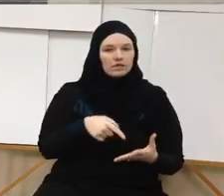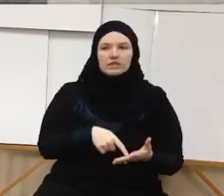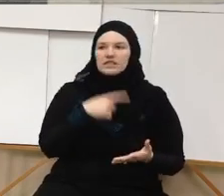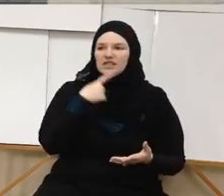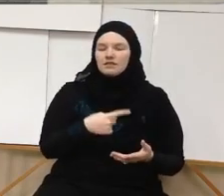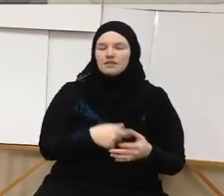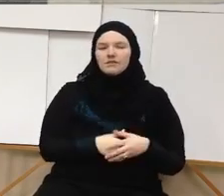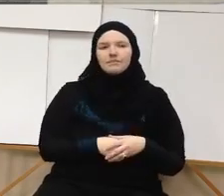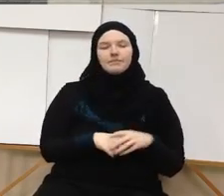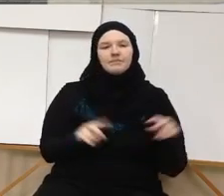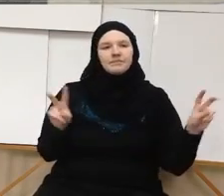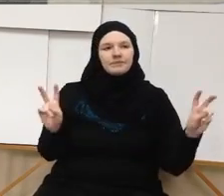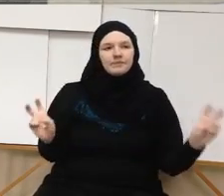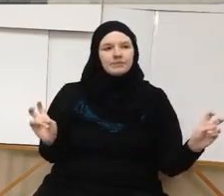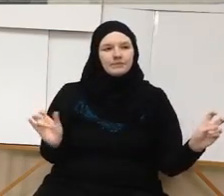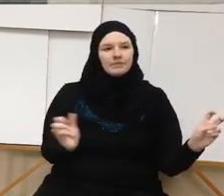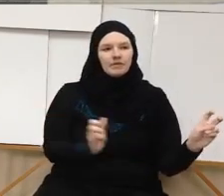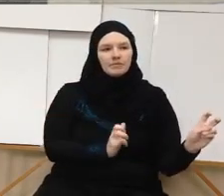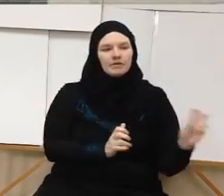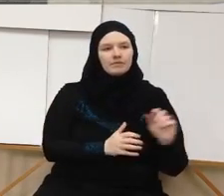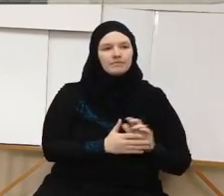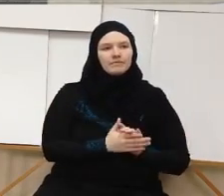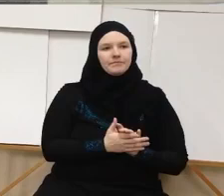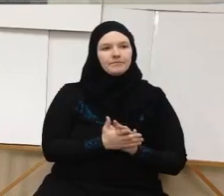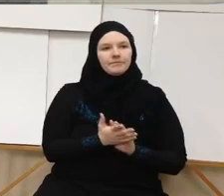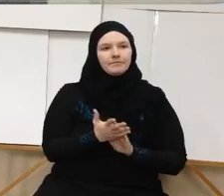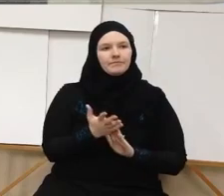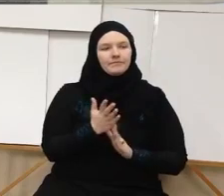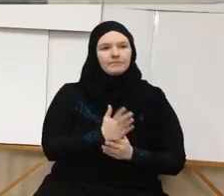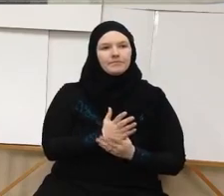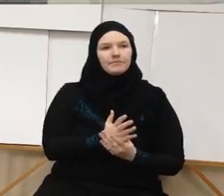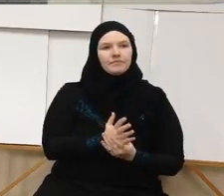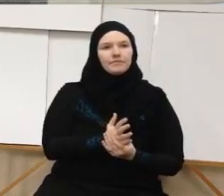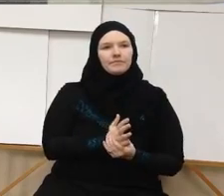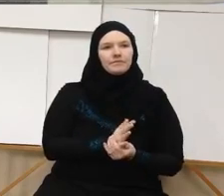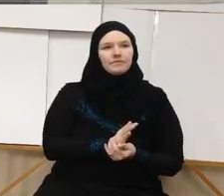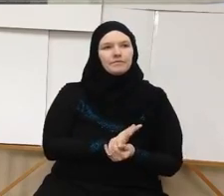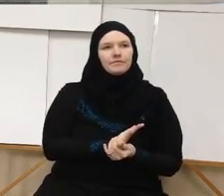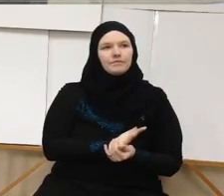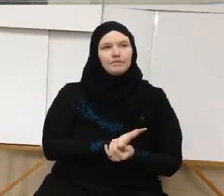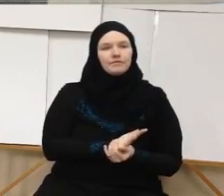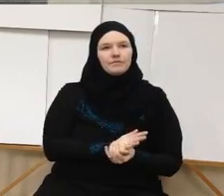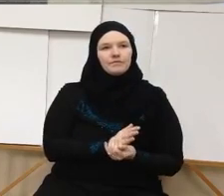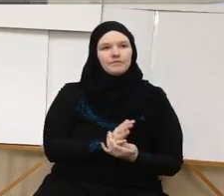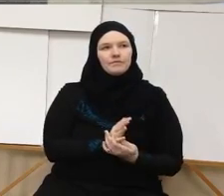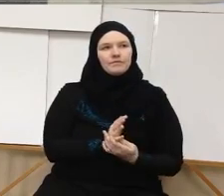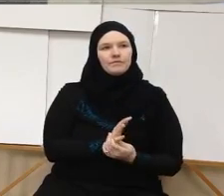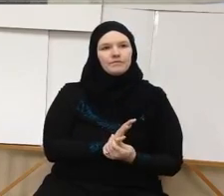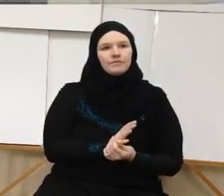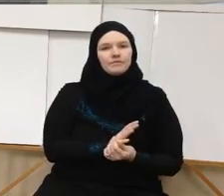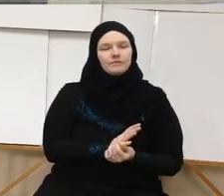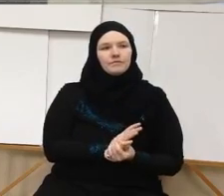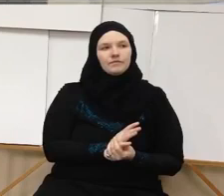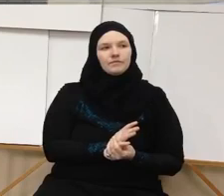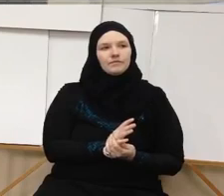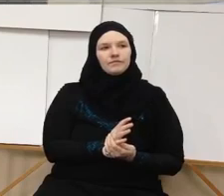بِمَا أَنزَلَ اللَّهِ وَلَا تَتَّبِعْ أَهْوَاءَهُمْ وَاحْذَرْهُمْ أَنْ يَفْتِنُوكَ عَنْ بَعْضِ مَا